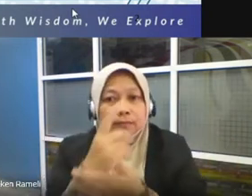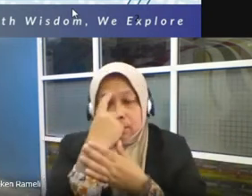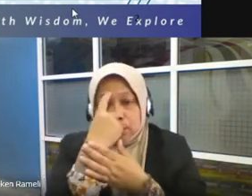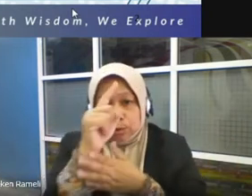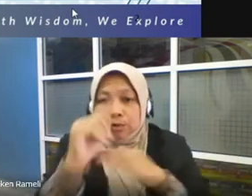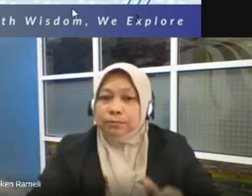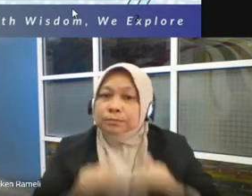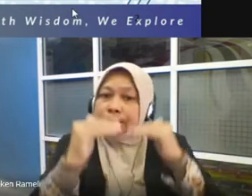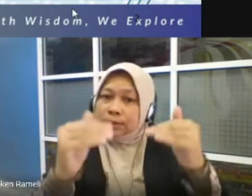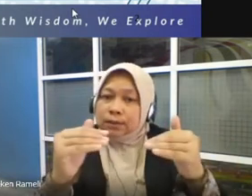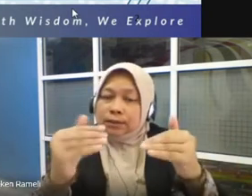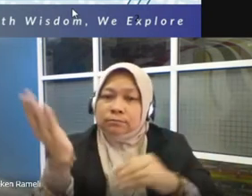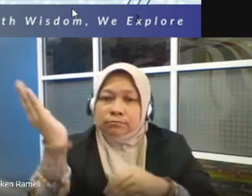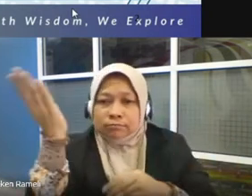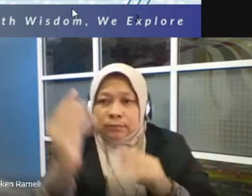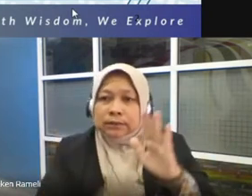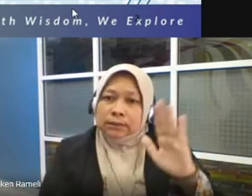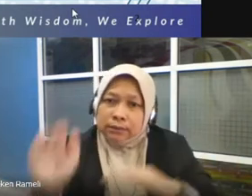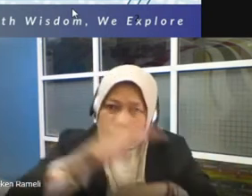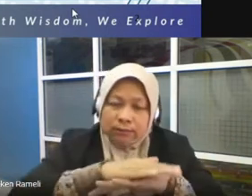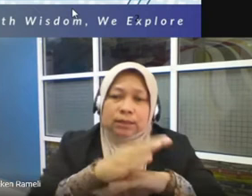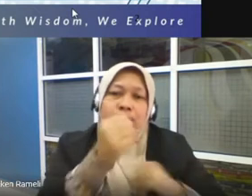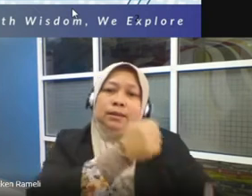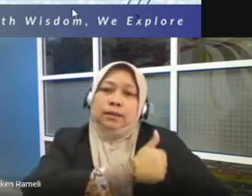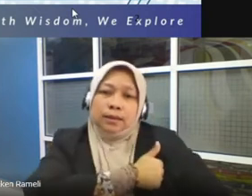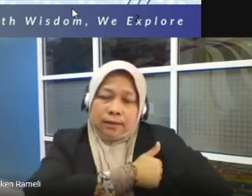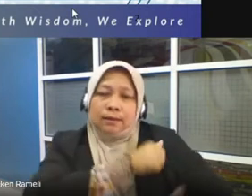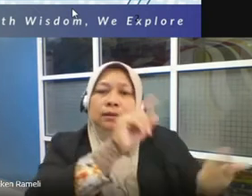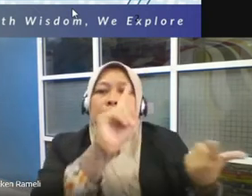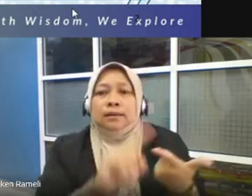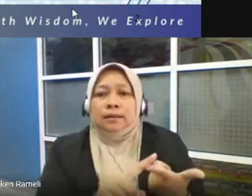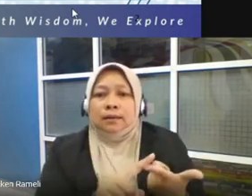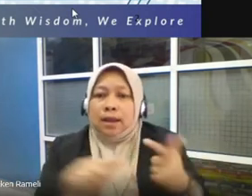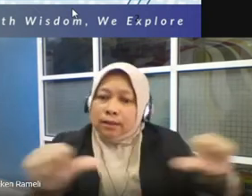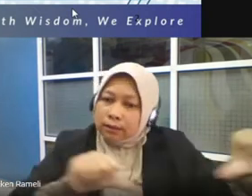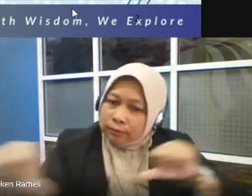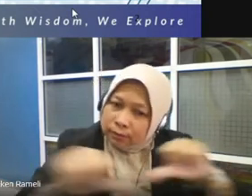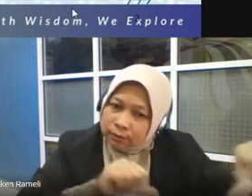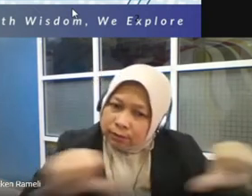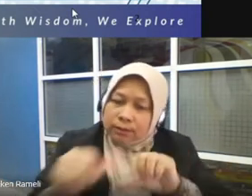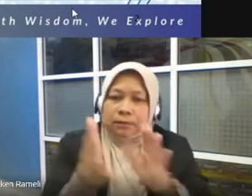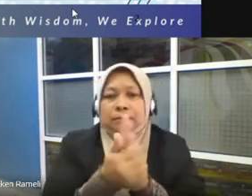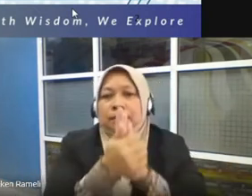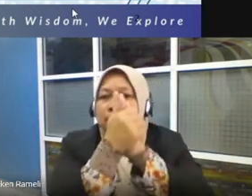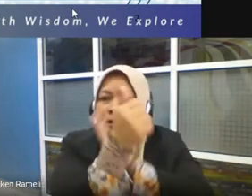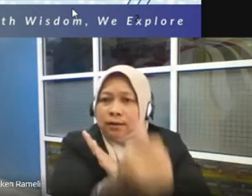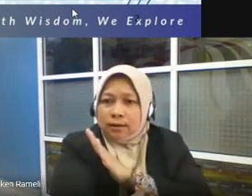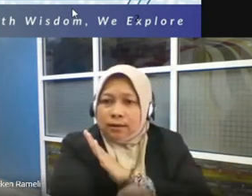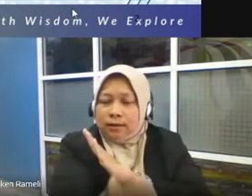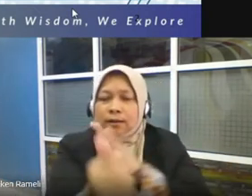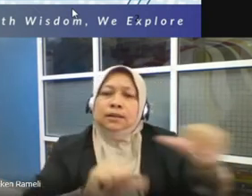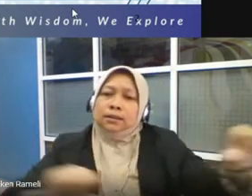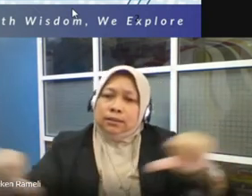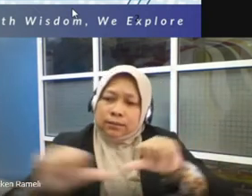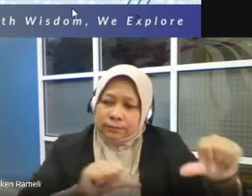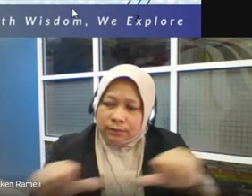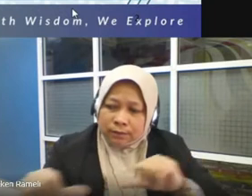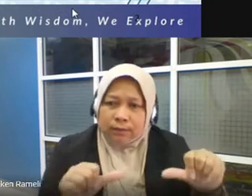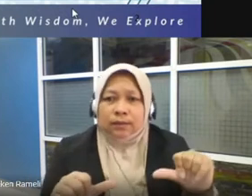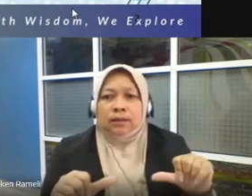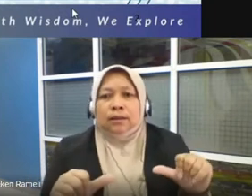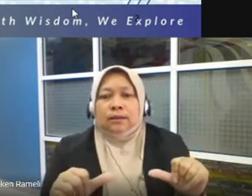peringkat jemaah tertinggi di peringkat Angkatan Tentera Malaysia. Apa ni, aktiviti-aktiviti bakat, yang mana aktiviti-aktiviti bakat ni